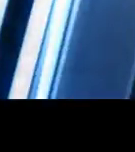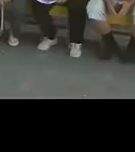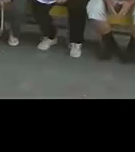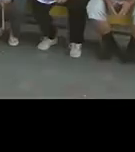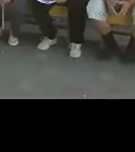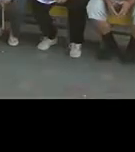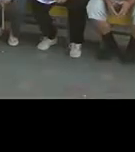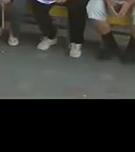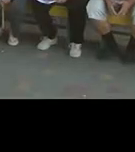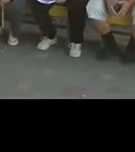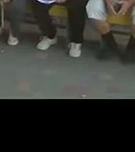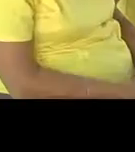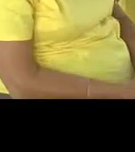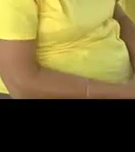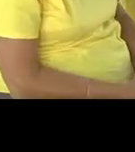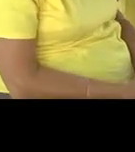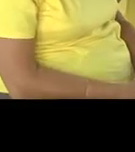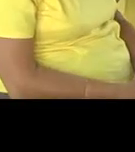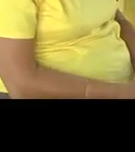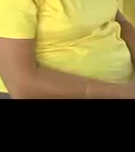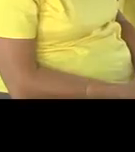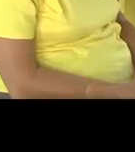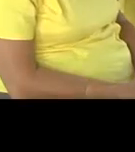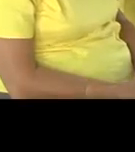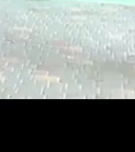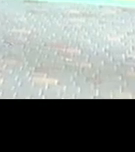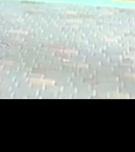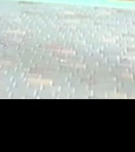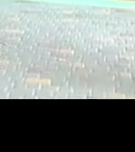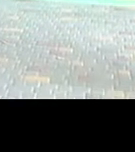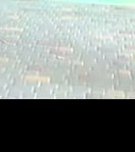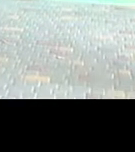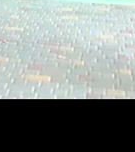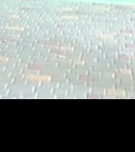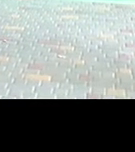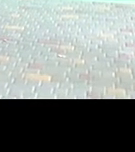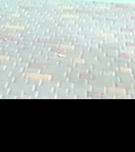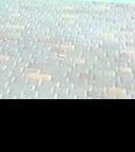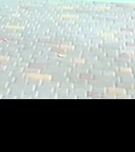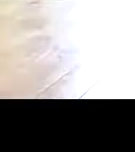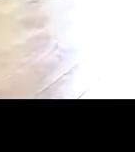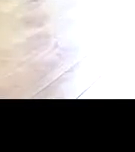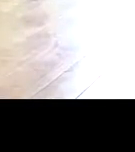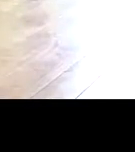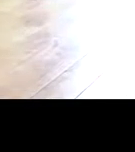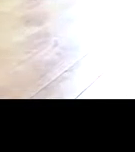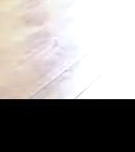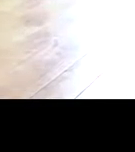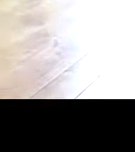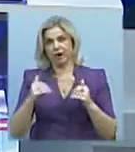вівторка. Спартакіада серед людей з інвалідністю стартувала сьогодні у дитячому таборі «Дельфін».